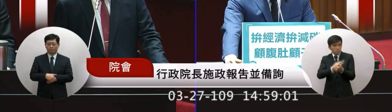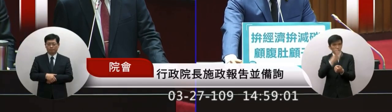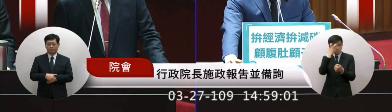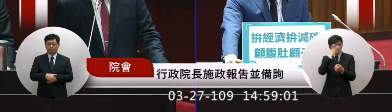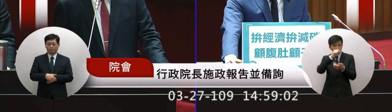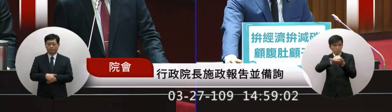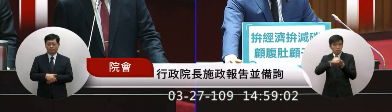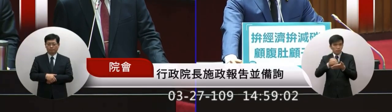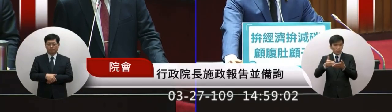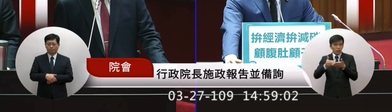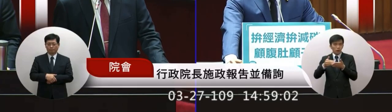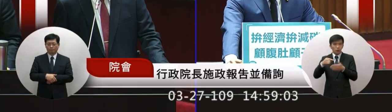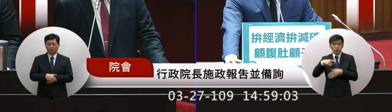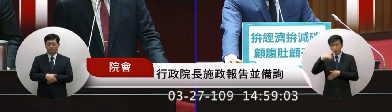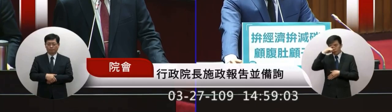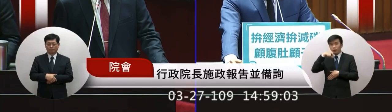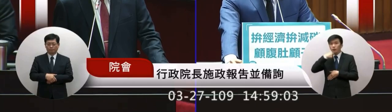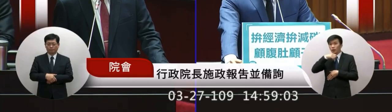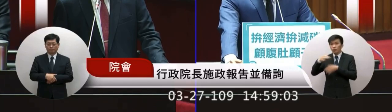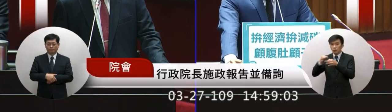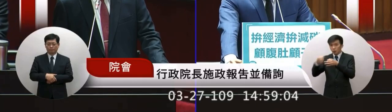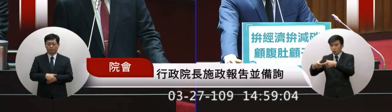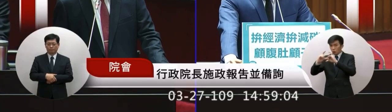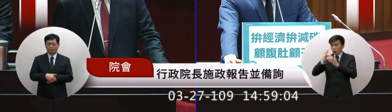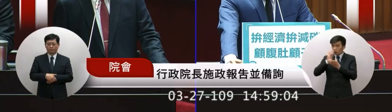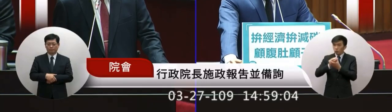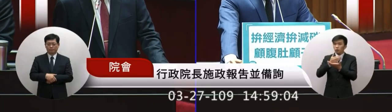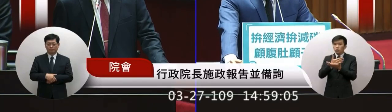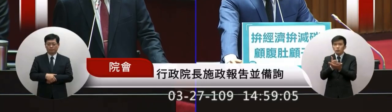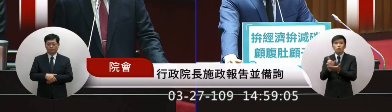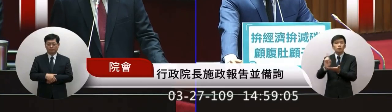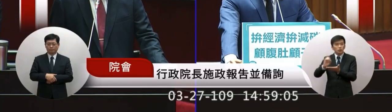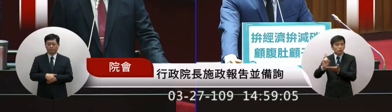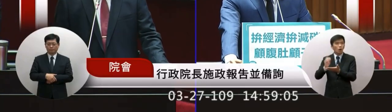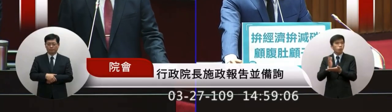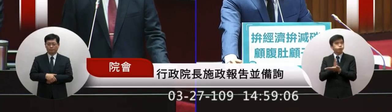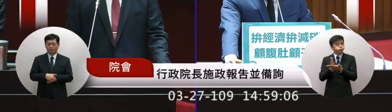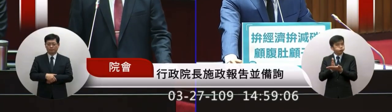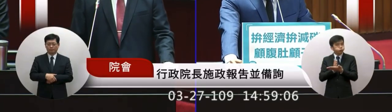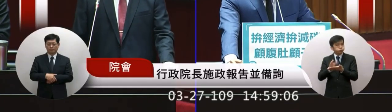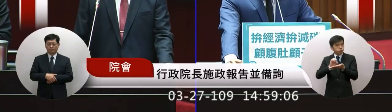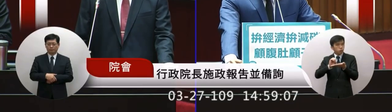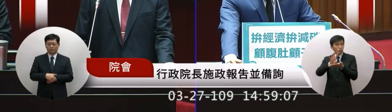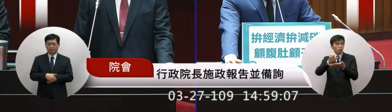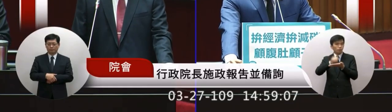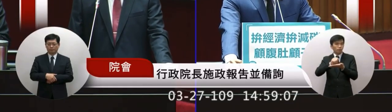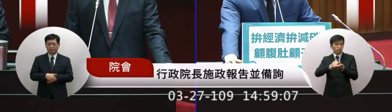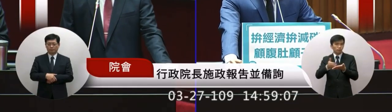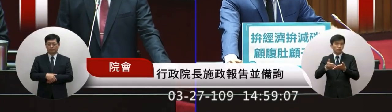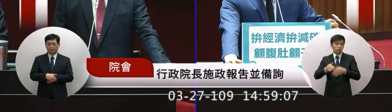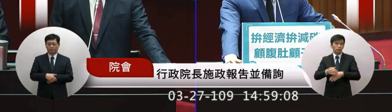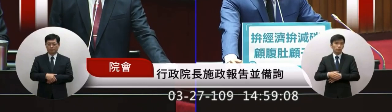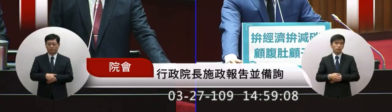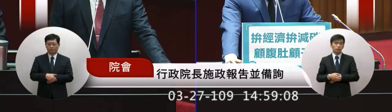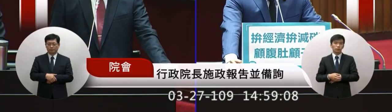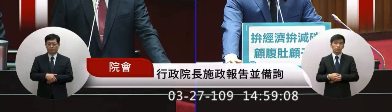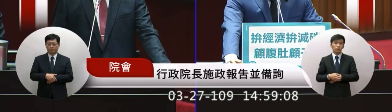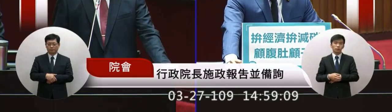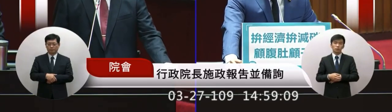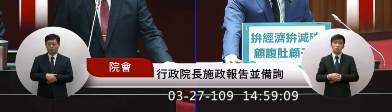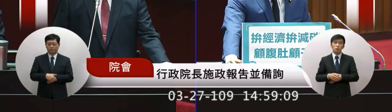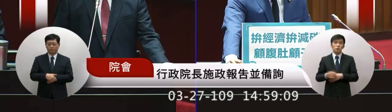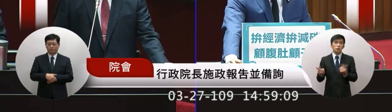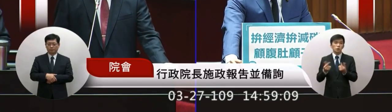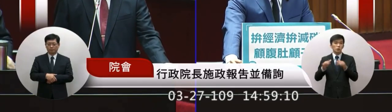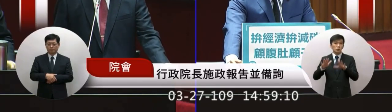府希望哪一种台商回来，那要有一个评估的规划跟报告。因为其实我们现在也不希望就是说这